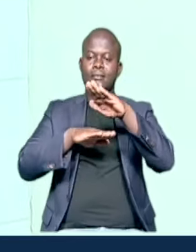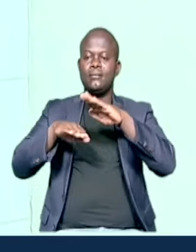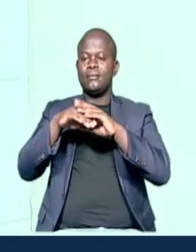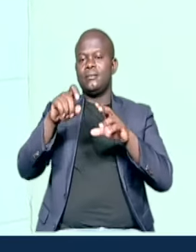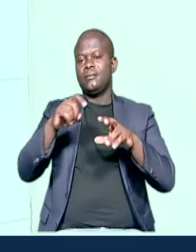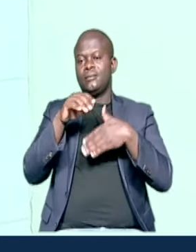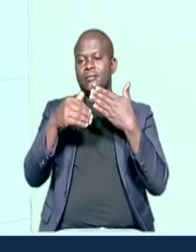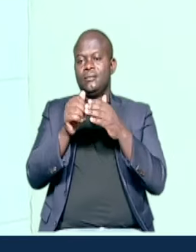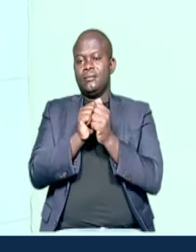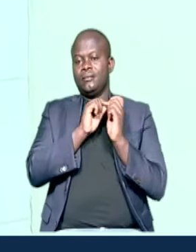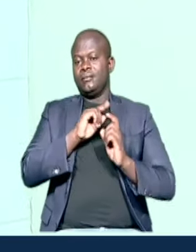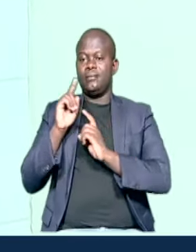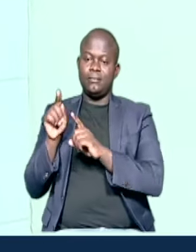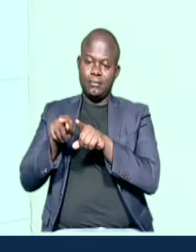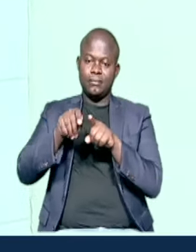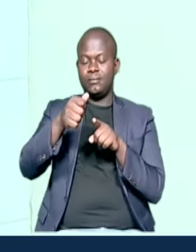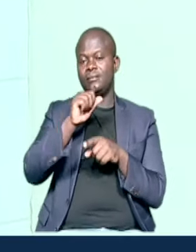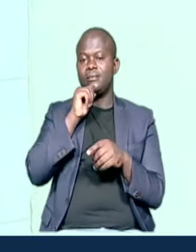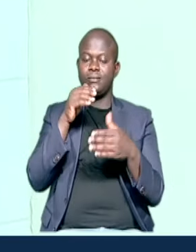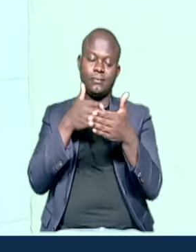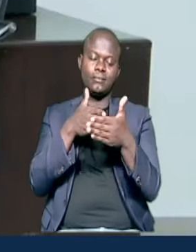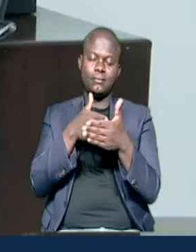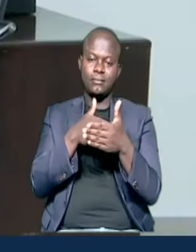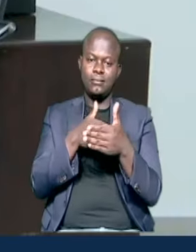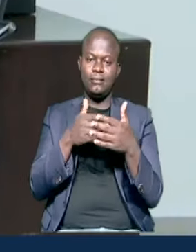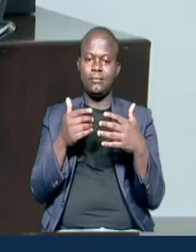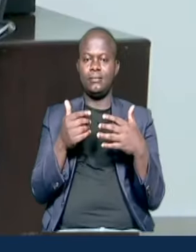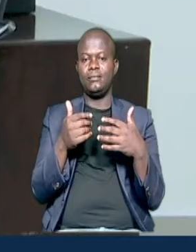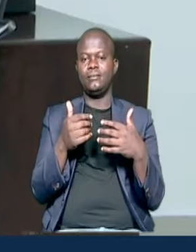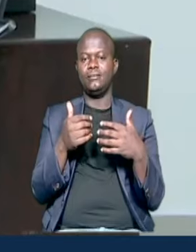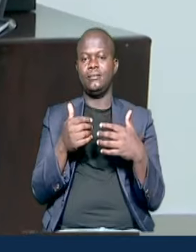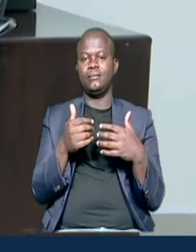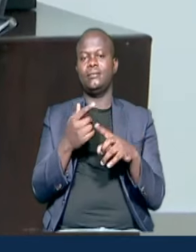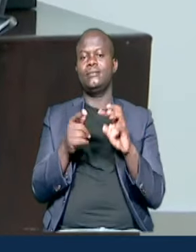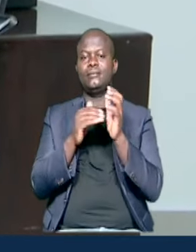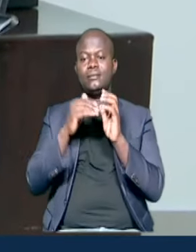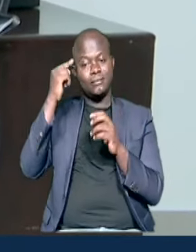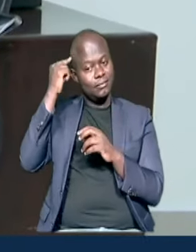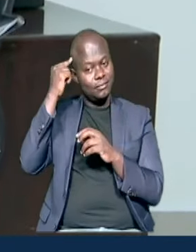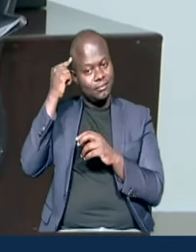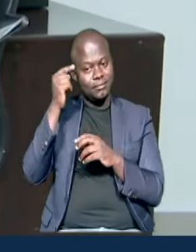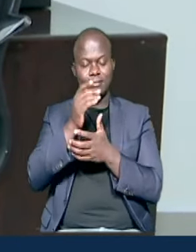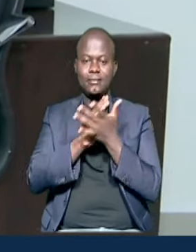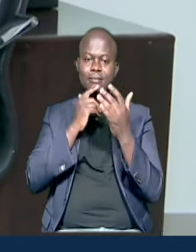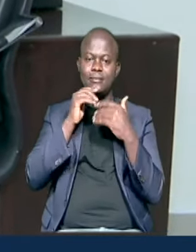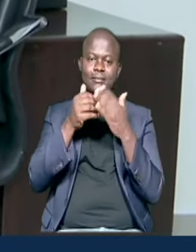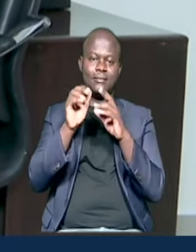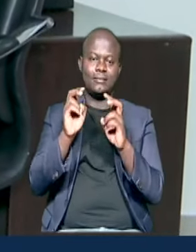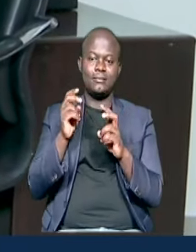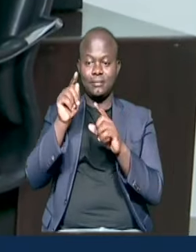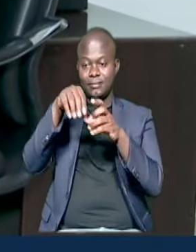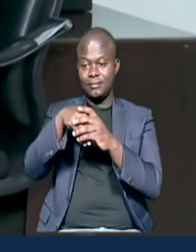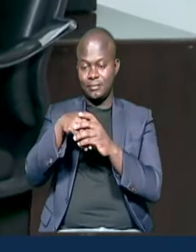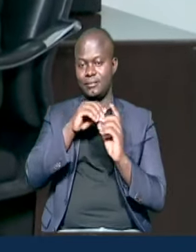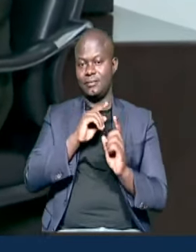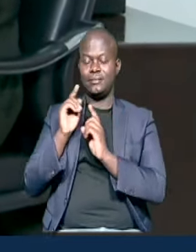ukenera ugisirikare rero nacyo ntabwo kibukubuza nta bubuzwa ariko hari imyumvire yabamwe avuga ati ninjya mu